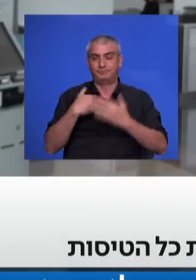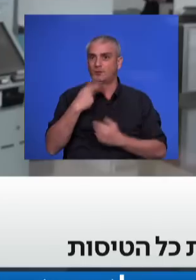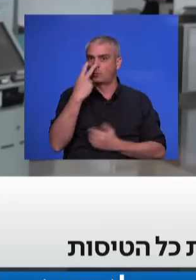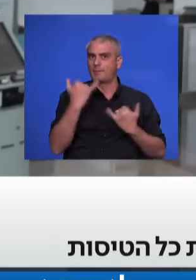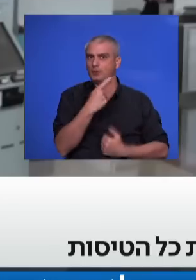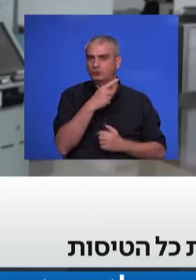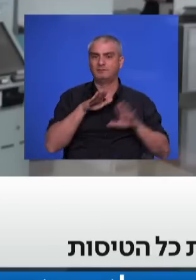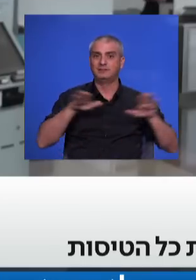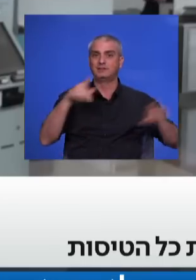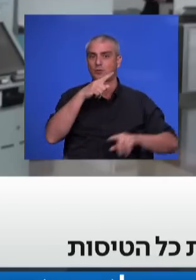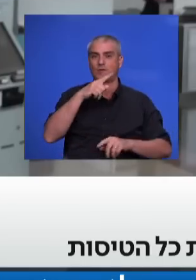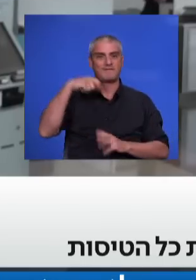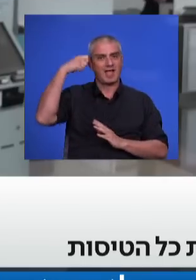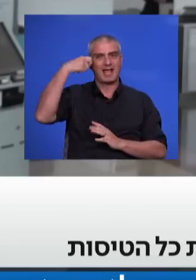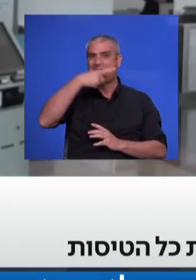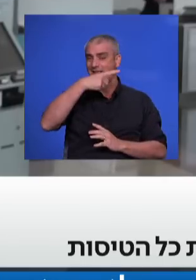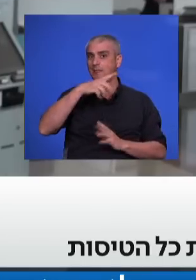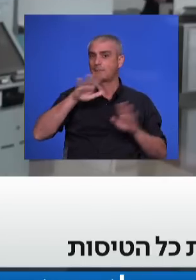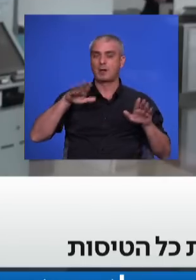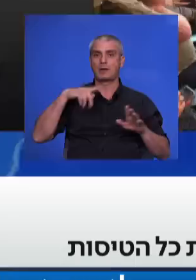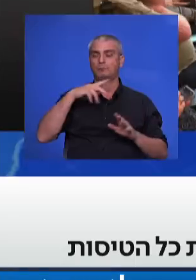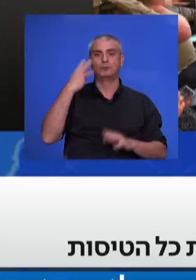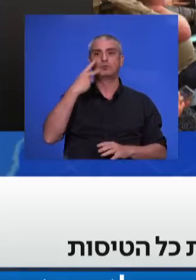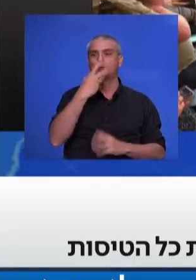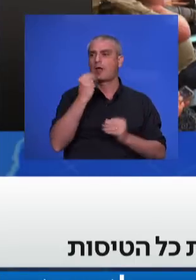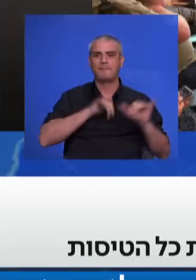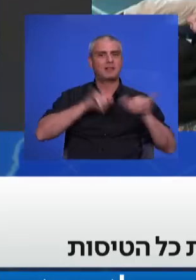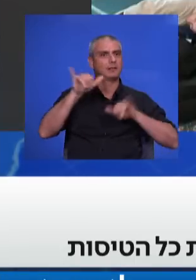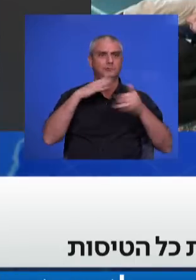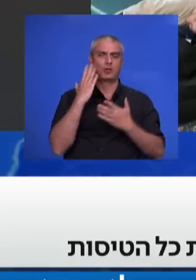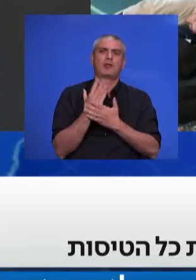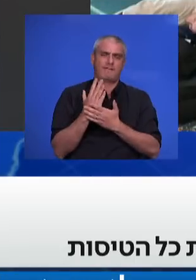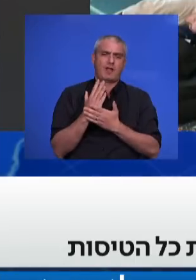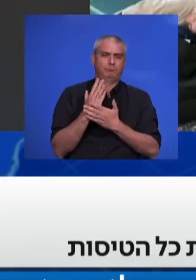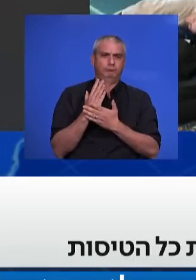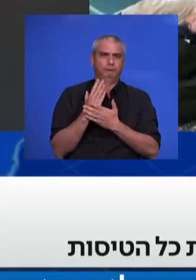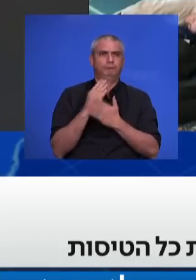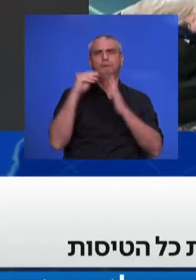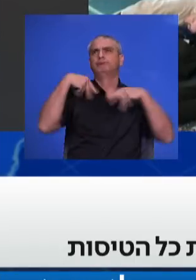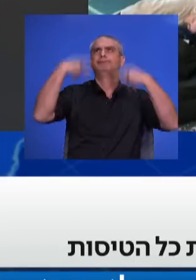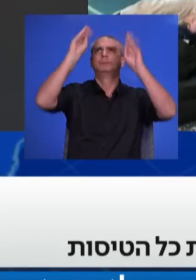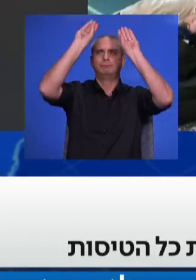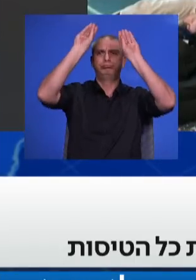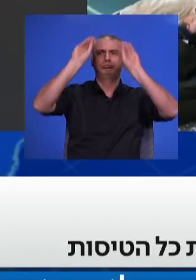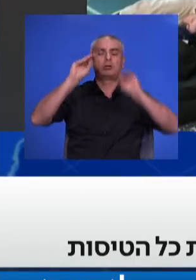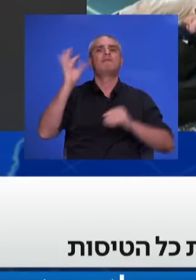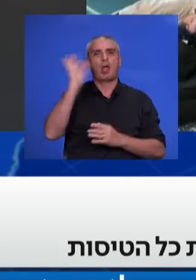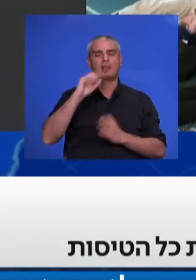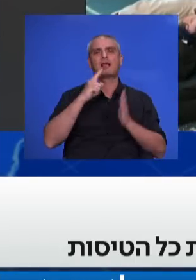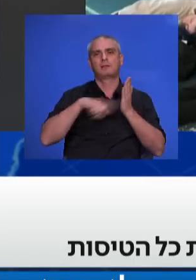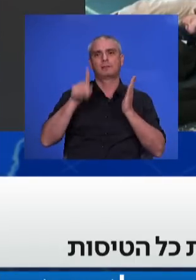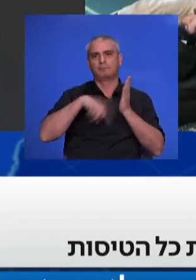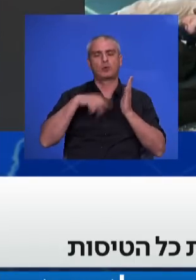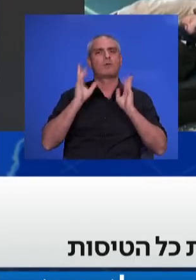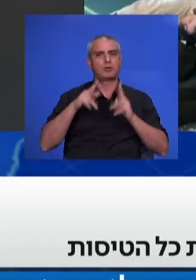בשדה התעופה רייגן בוושינגטון, זה שהרבה מהטיסות כבר מסודרות על הלוח, אבל יש עוד הרבה ביטולים ועיכובים. וכל זה